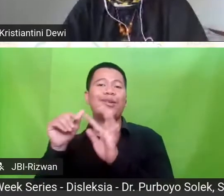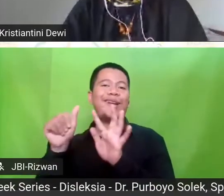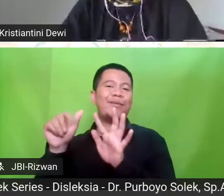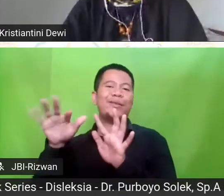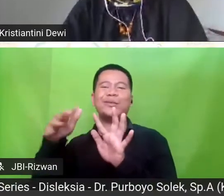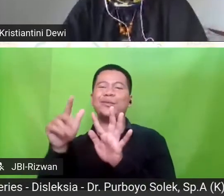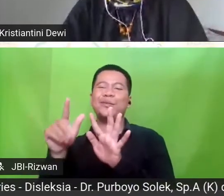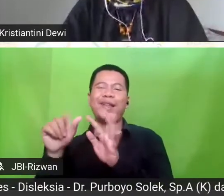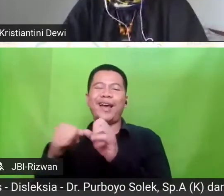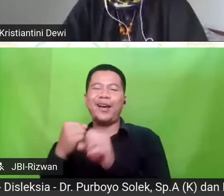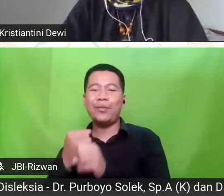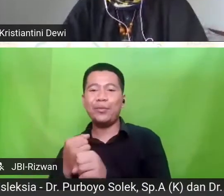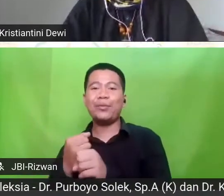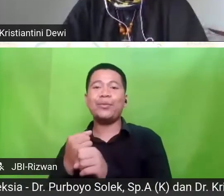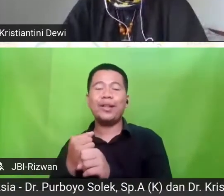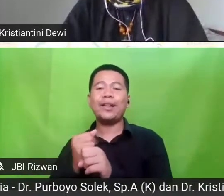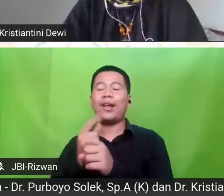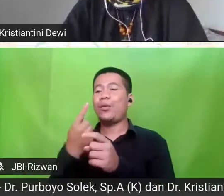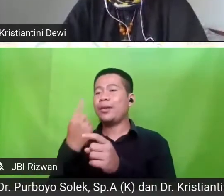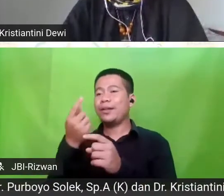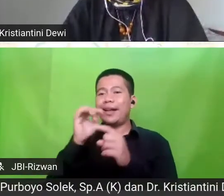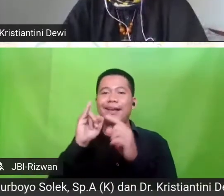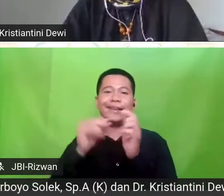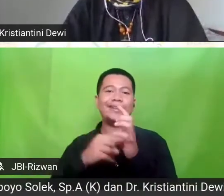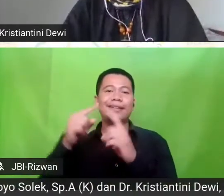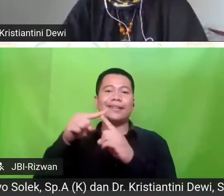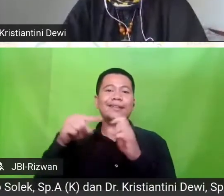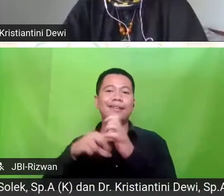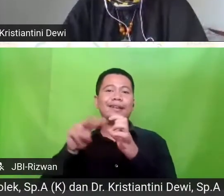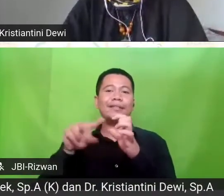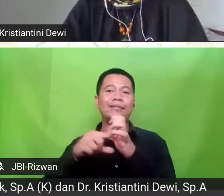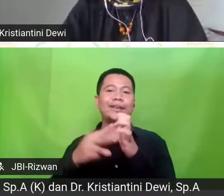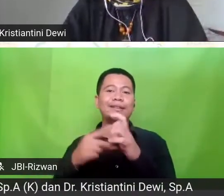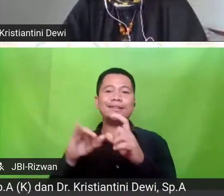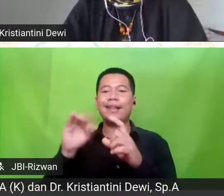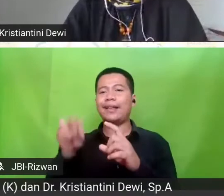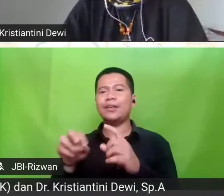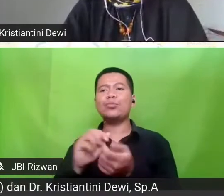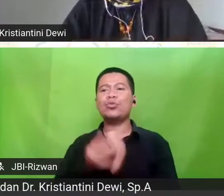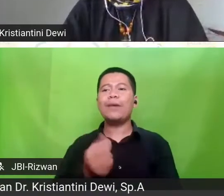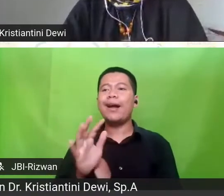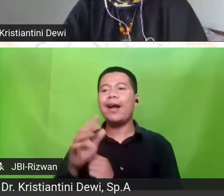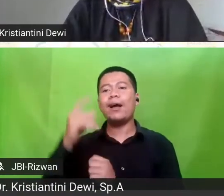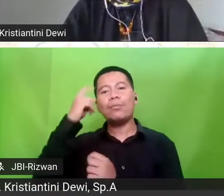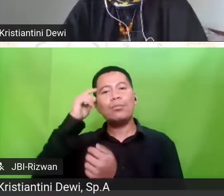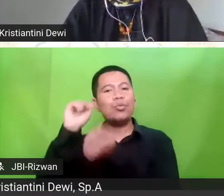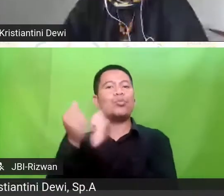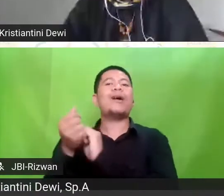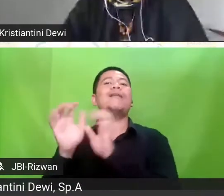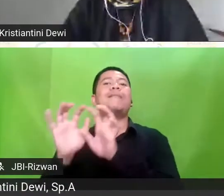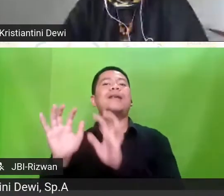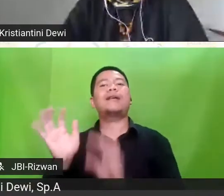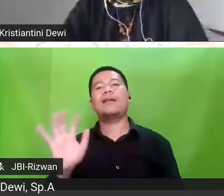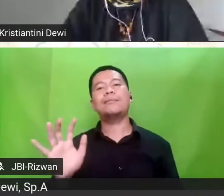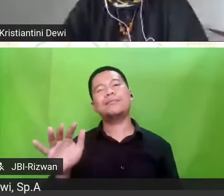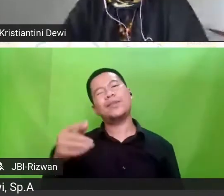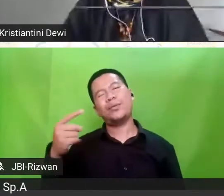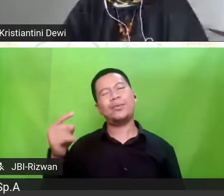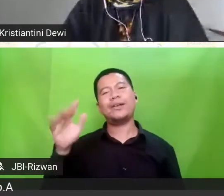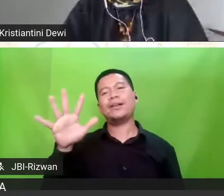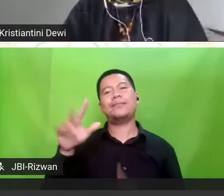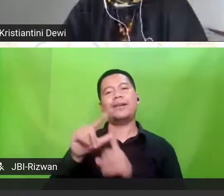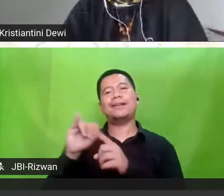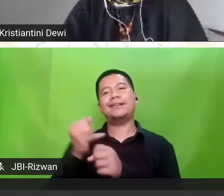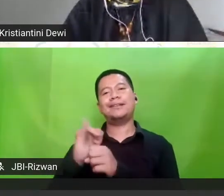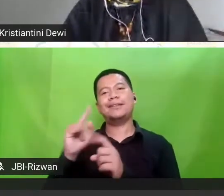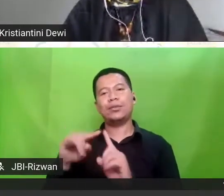kalau kita intervensi lagi, berubah atau tidak IQ-nya? Berubah tidak banyak, kurang dari 5 digit. Oleh karena